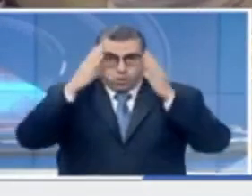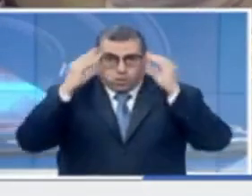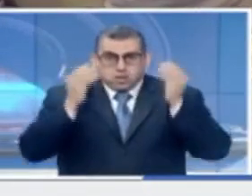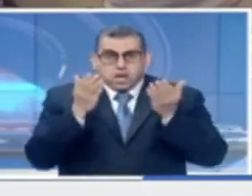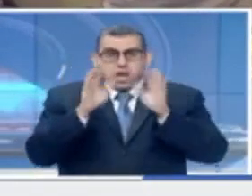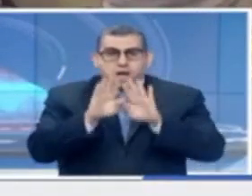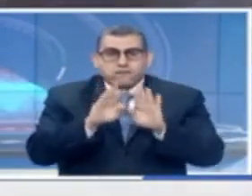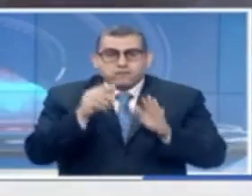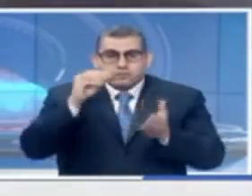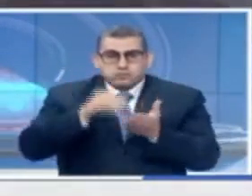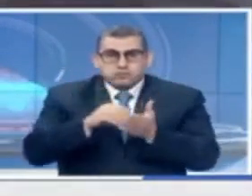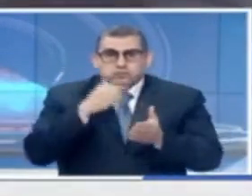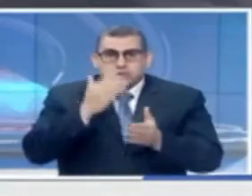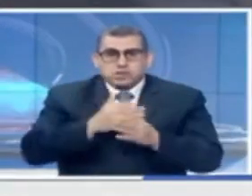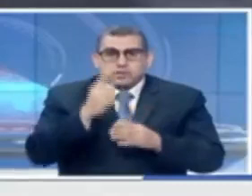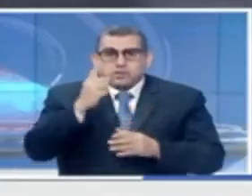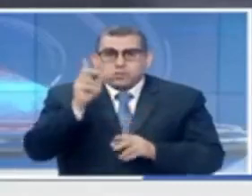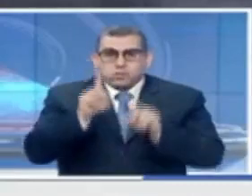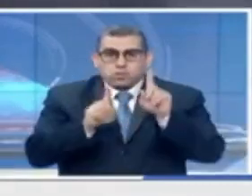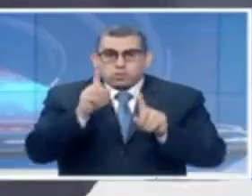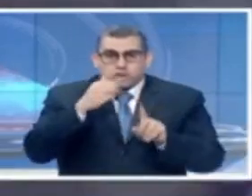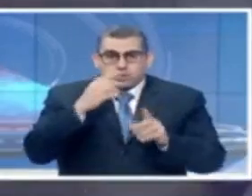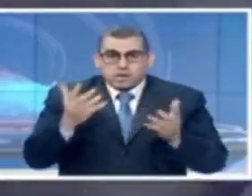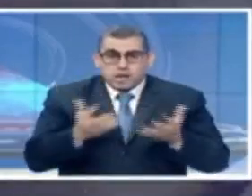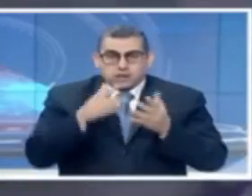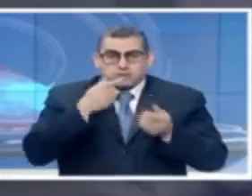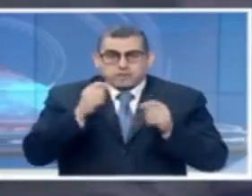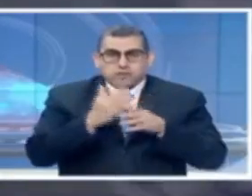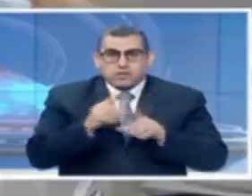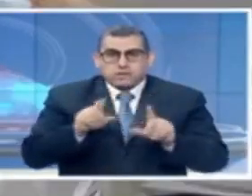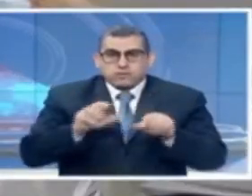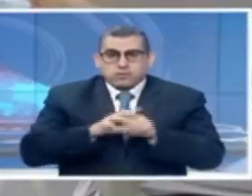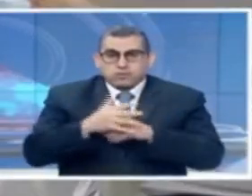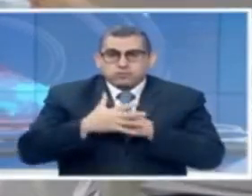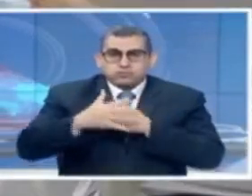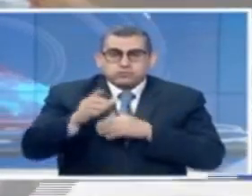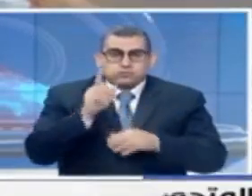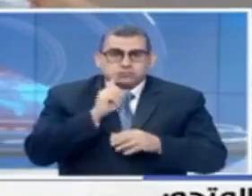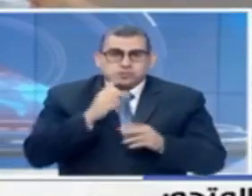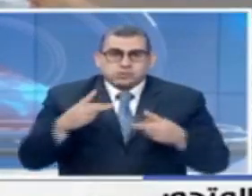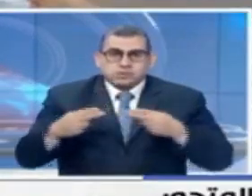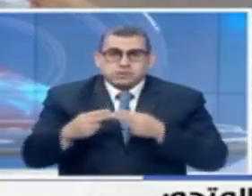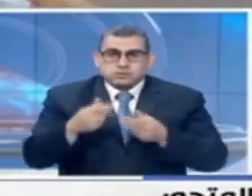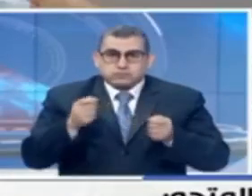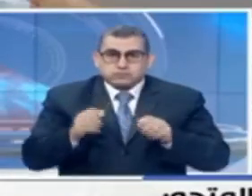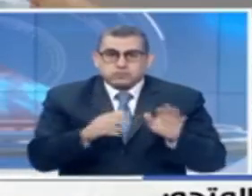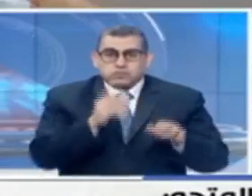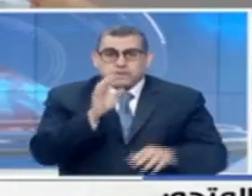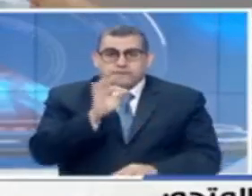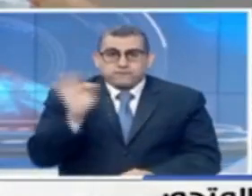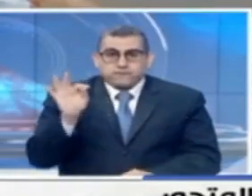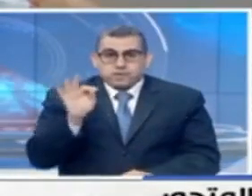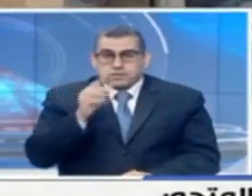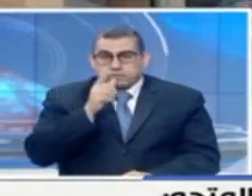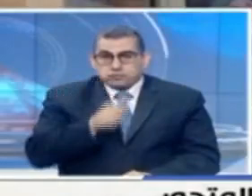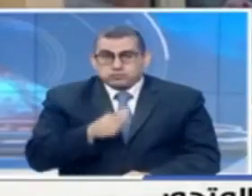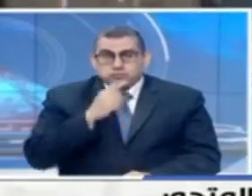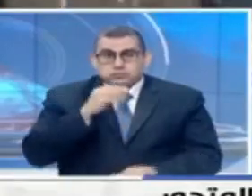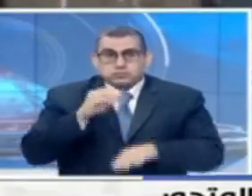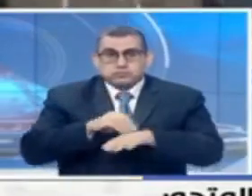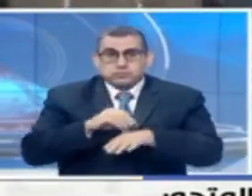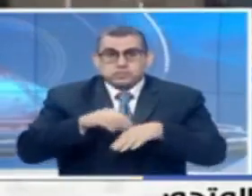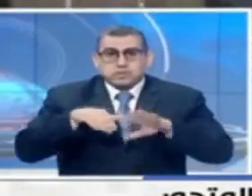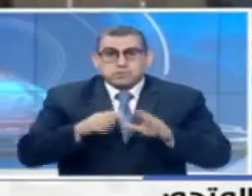إغلاق البلاد في فترة عيد الميلاد سعيا لاحتواء التفشي المتسارع للمتحور أوميكرون من فيروس كورونا. وفي فرنسا